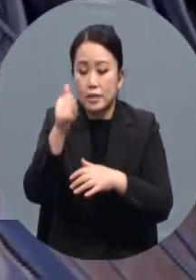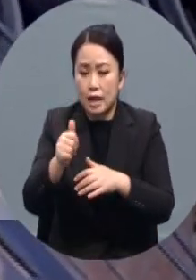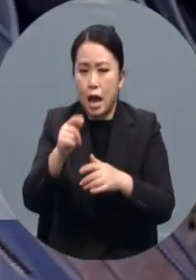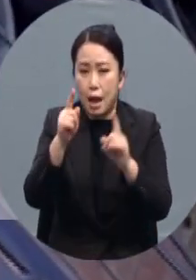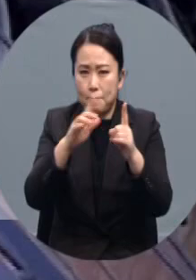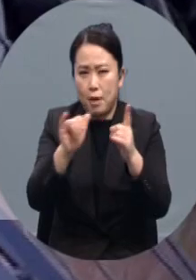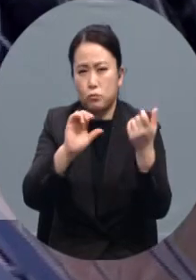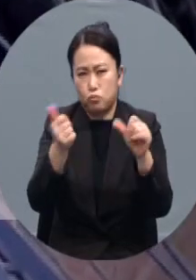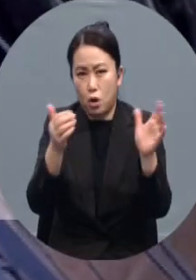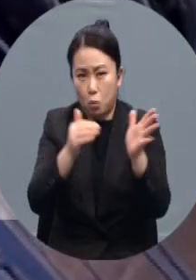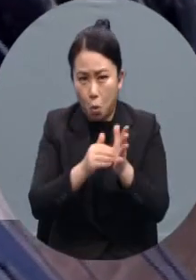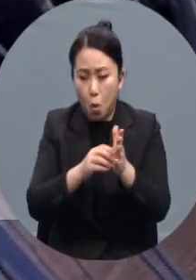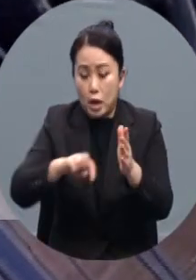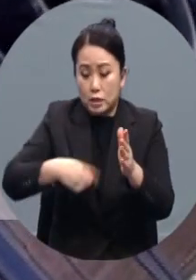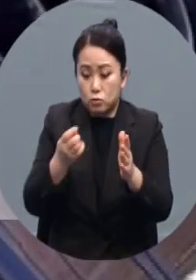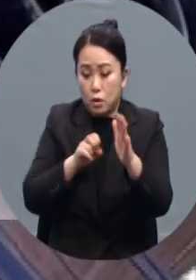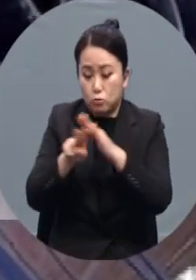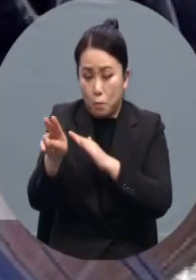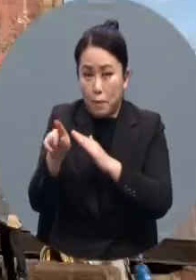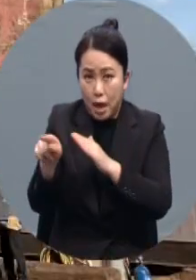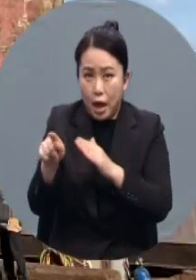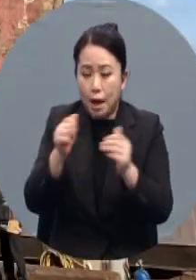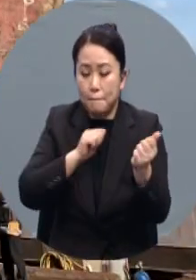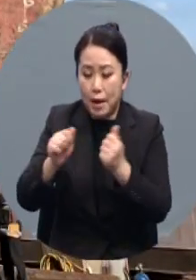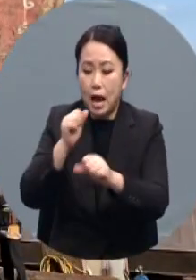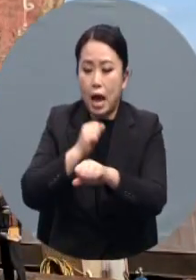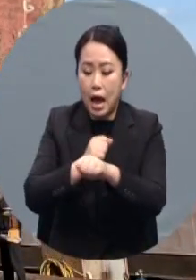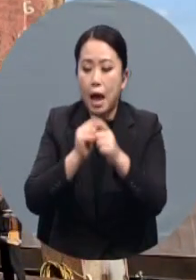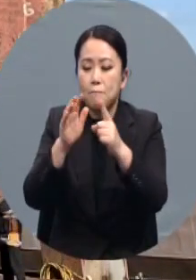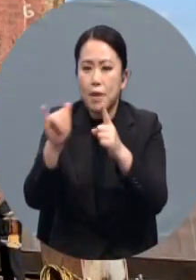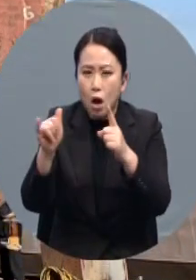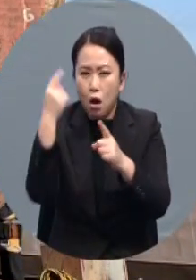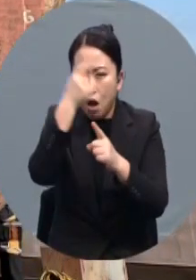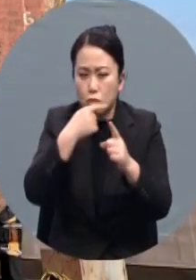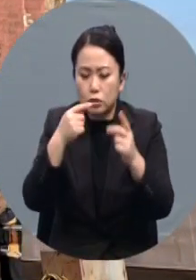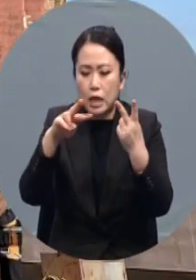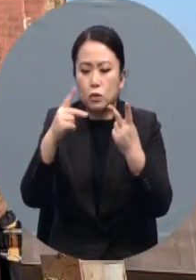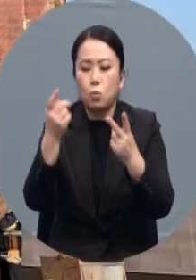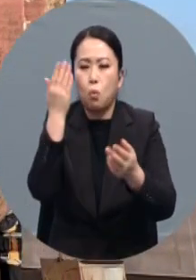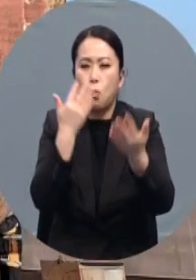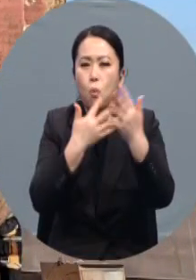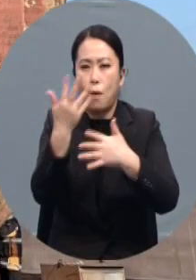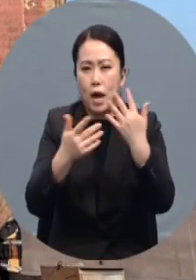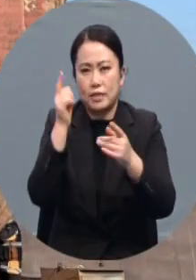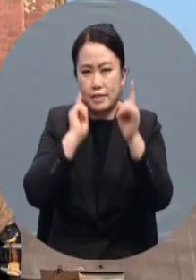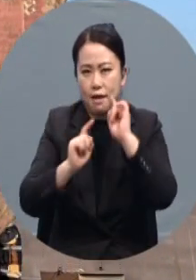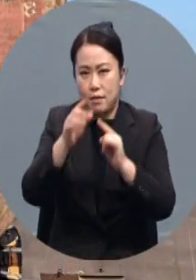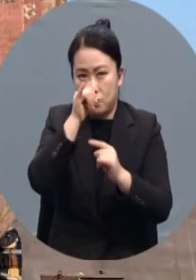스스로 대피한 선원 한 명은 얼굴에 2도 화상을 입고 병원으로 옮겨졌습니다.